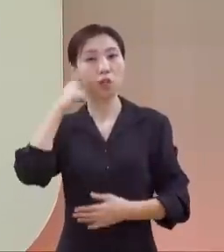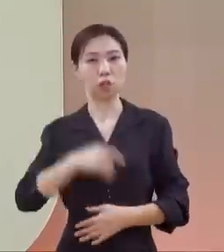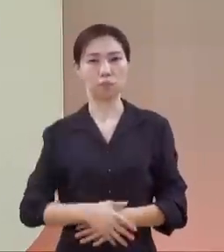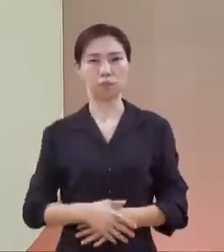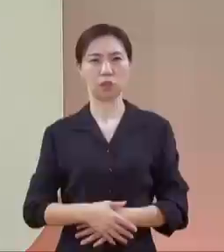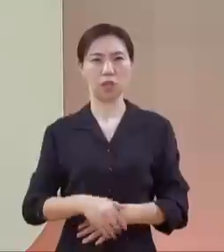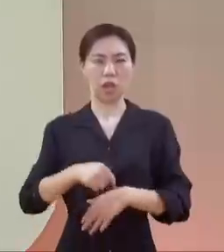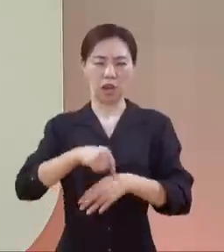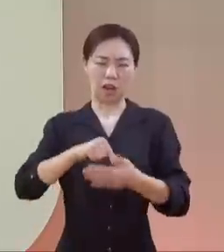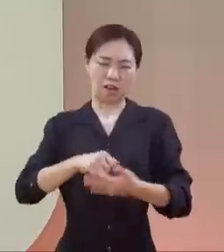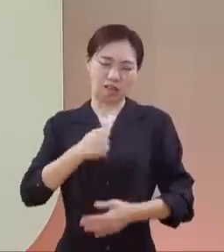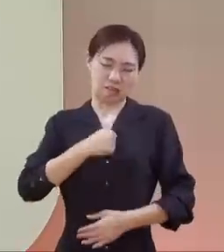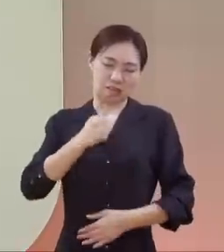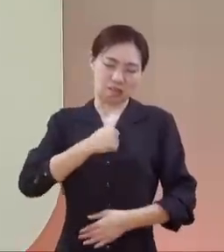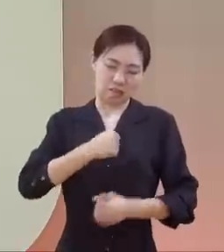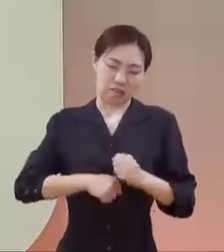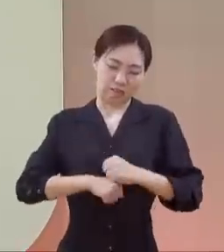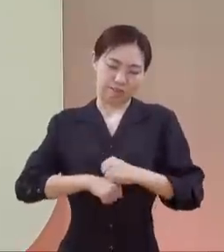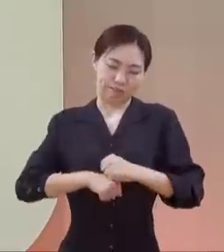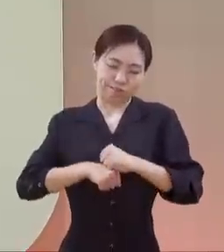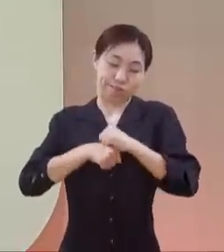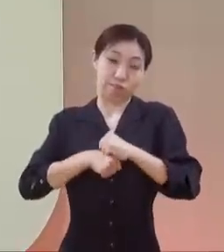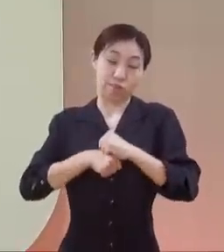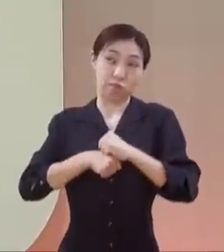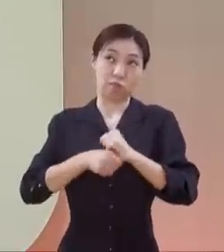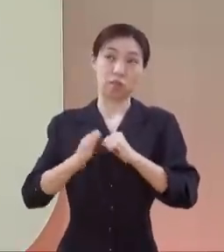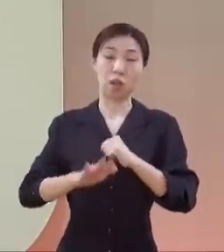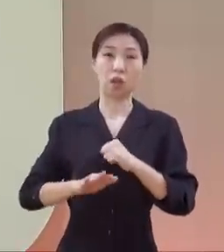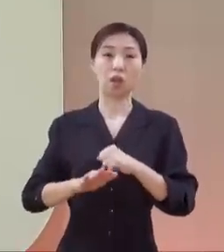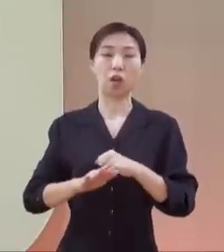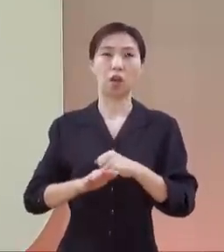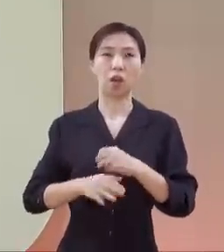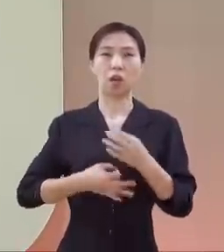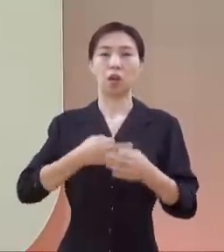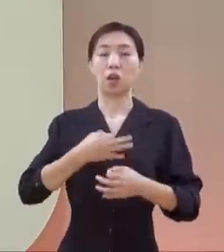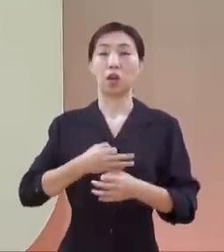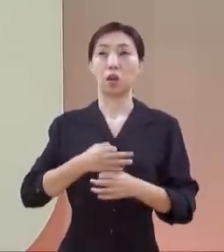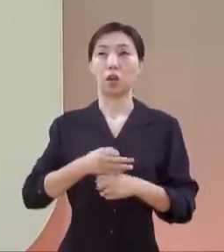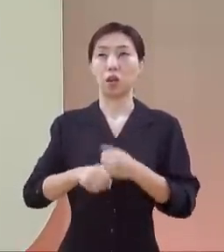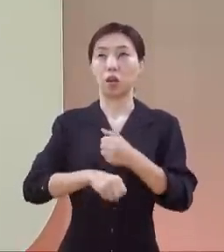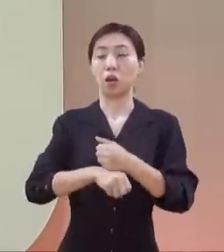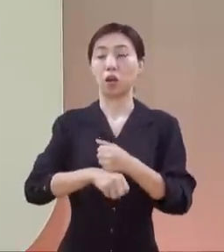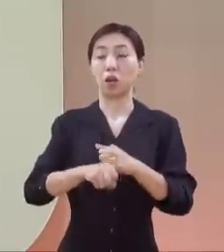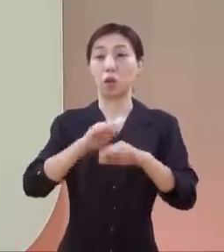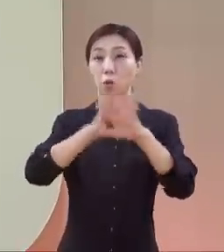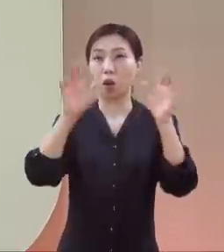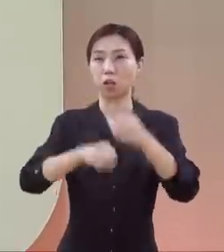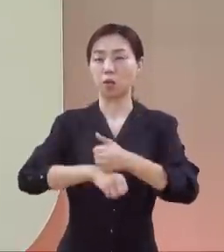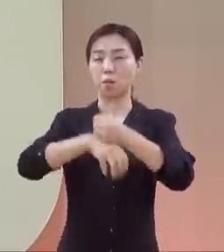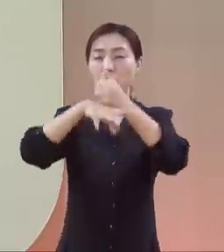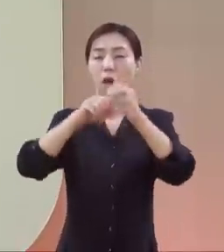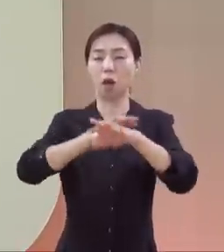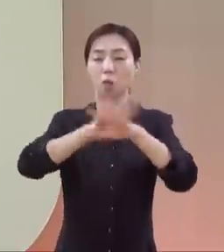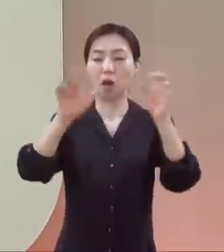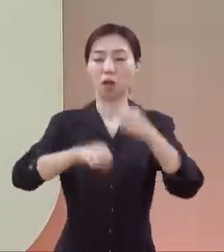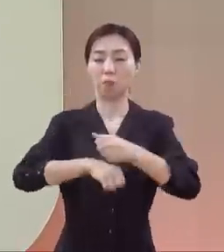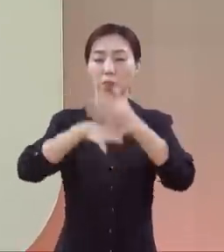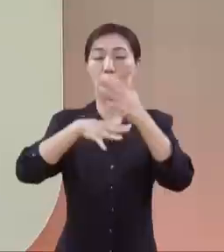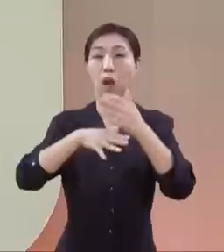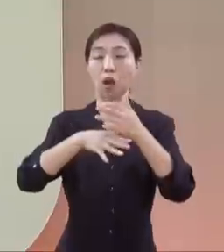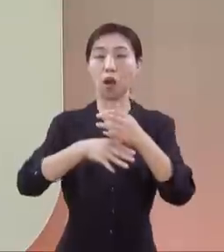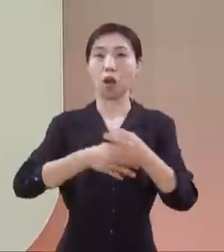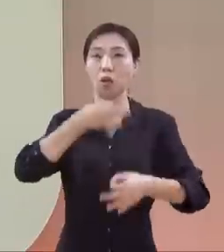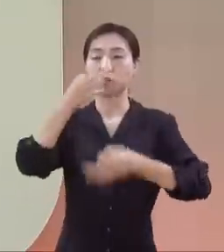보면 실제로 생각이 이렇게 가라앉으면서 마음이 좀 편안해지는 그 맛이 있거든요 그래서 우리 스님들도